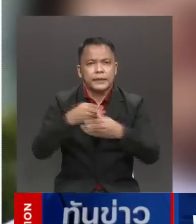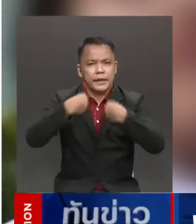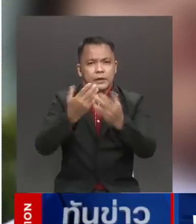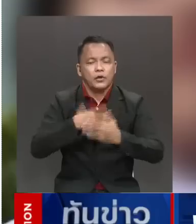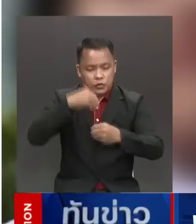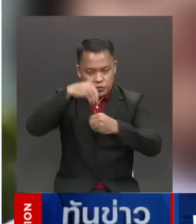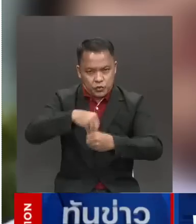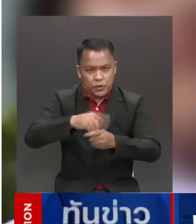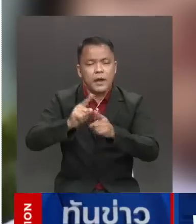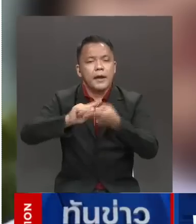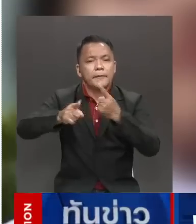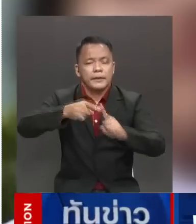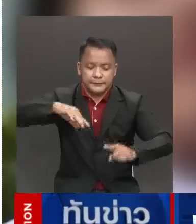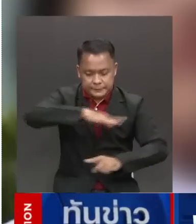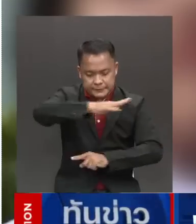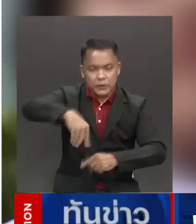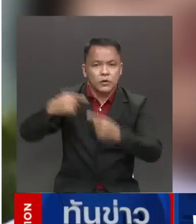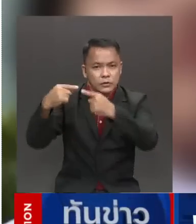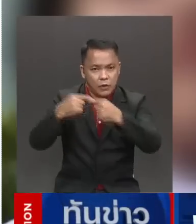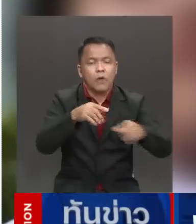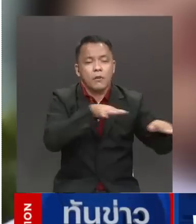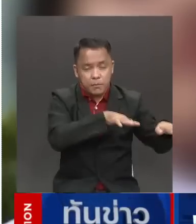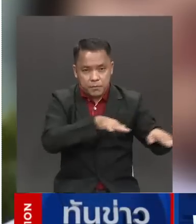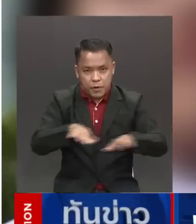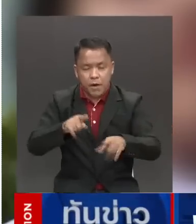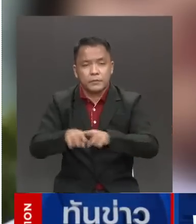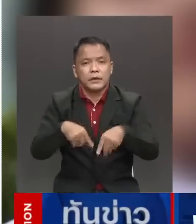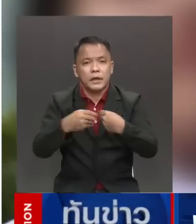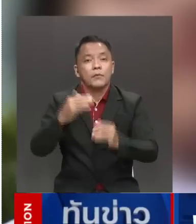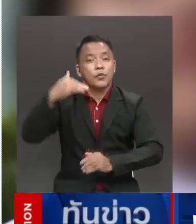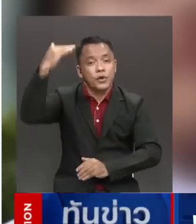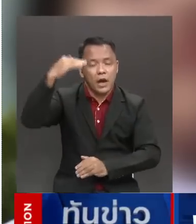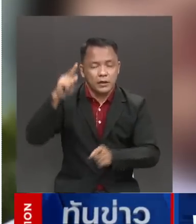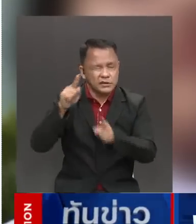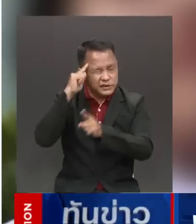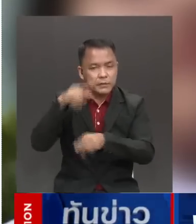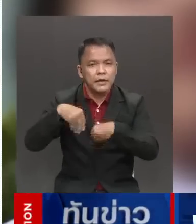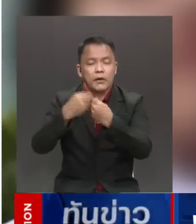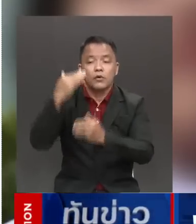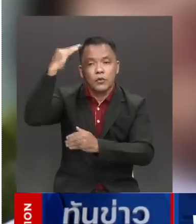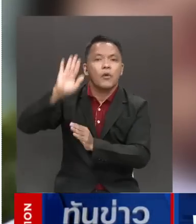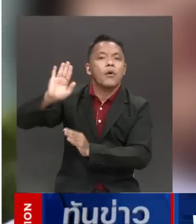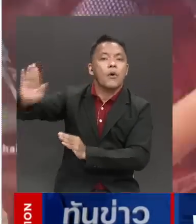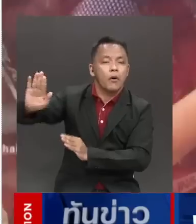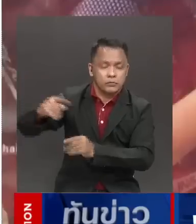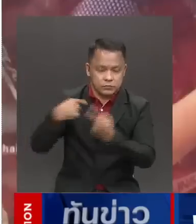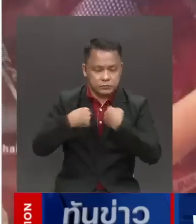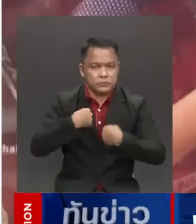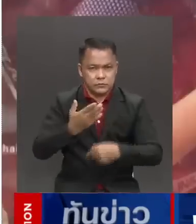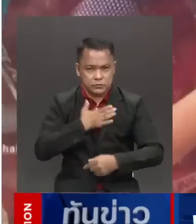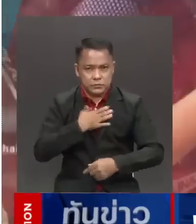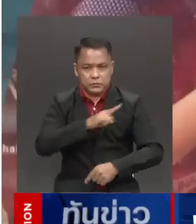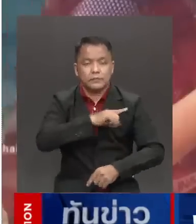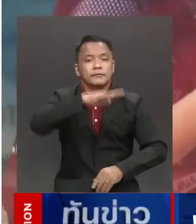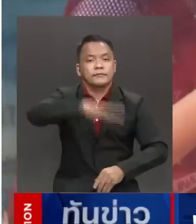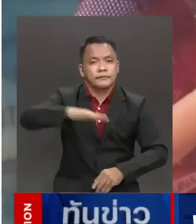ได้อยู่ต่อให้เพื่อนๆทุกคนได้ไปต่อพร้อมกันการที่ผู้ใหญ่ชอบโลกของแบบผู้ใหญ่ก็อีกเรื่องนึงแล้วพวกหนูในฐานะ